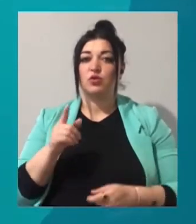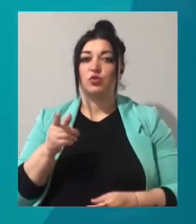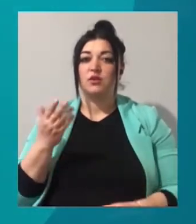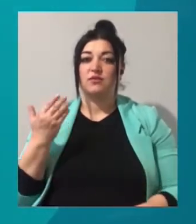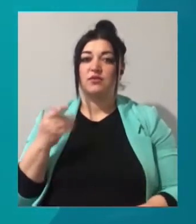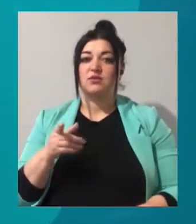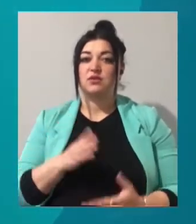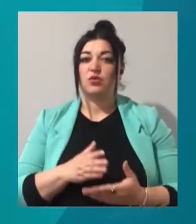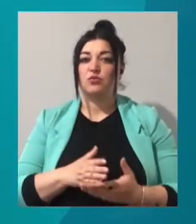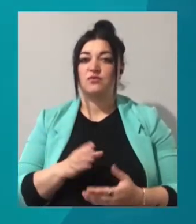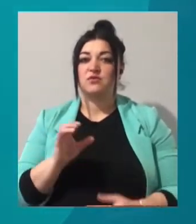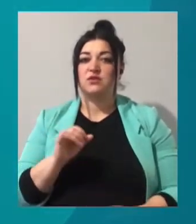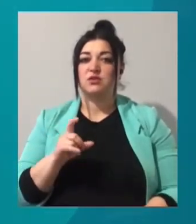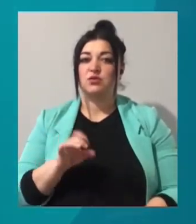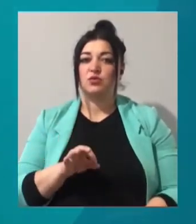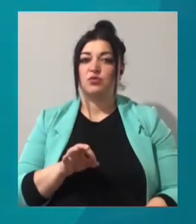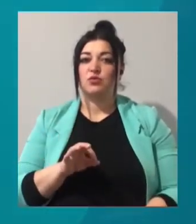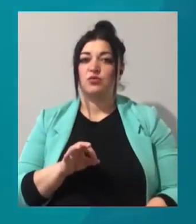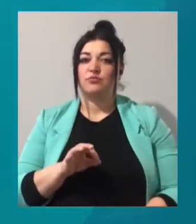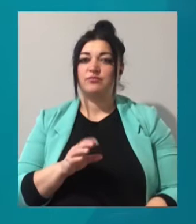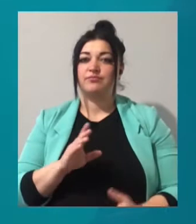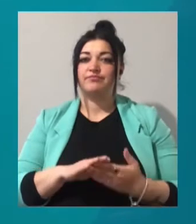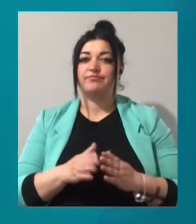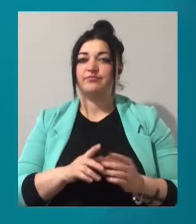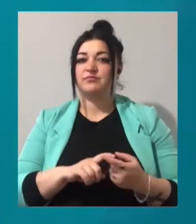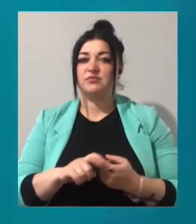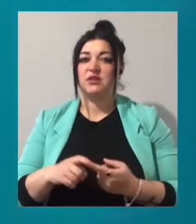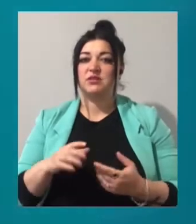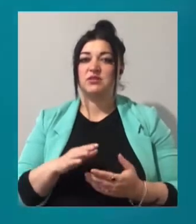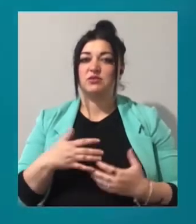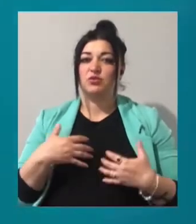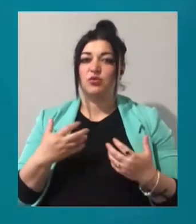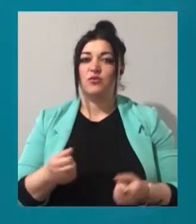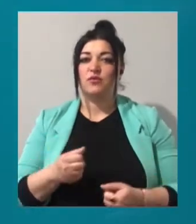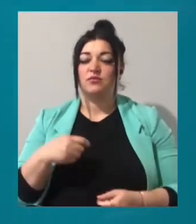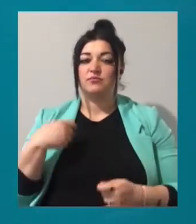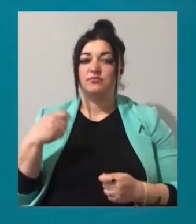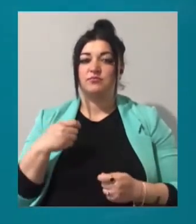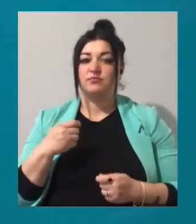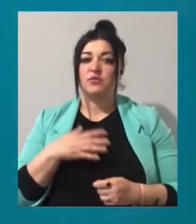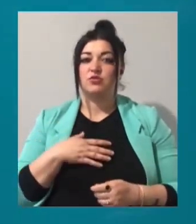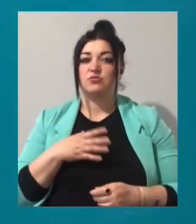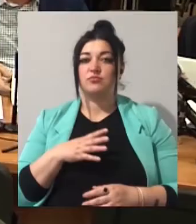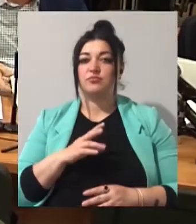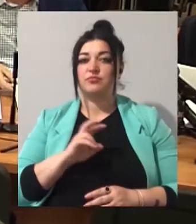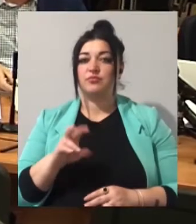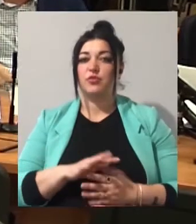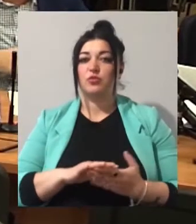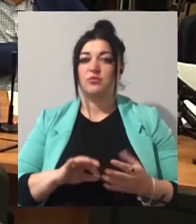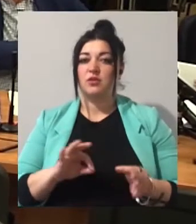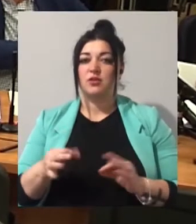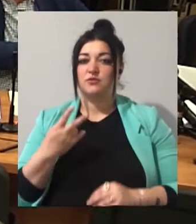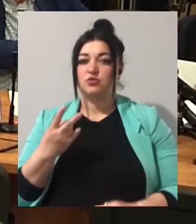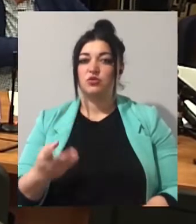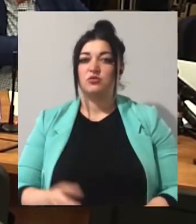медчастині СІЗО у зв'язку з погіршенням стану здоров'я. На засіданні побувала наша знімальна група. Подробиці далі у сюжеті.